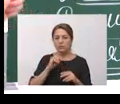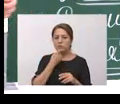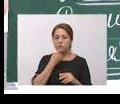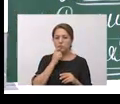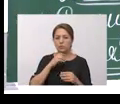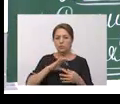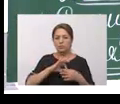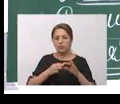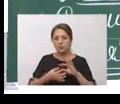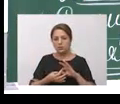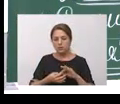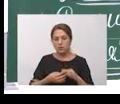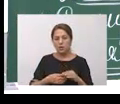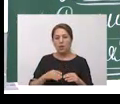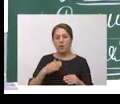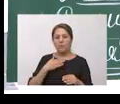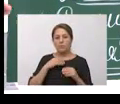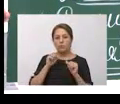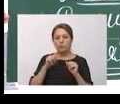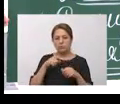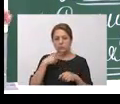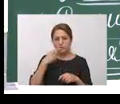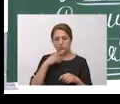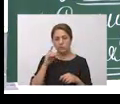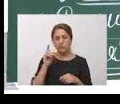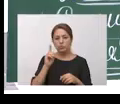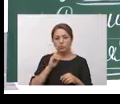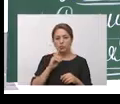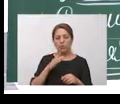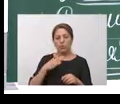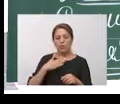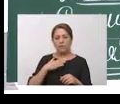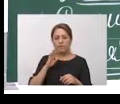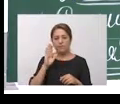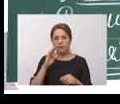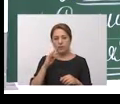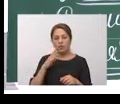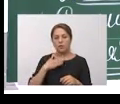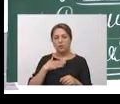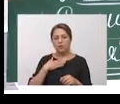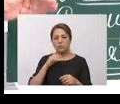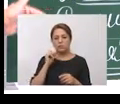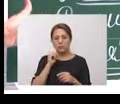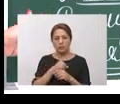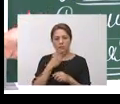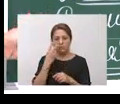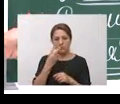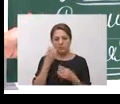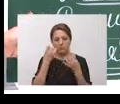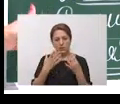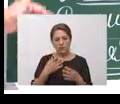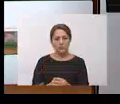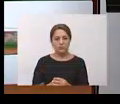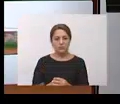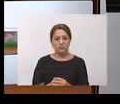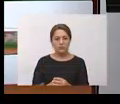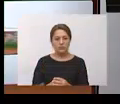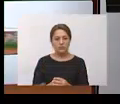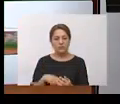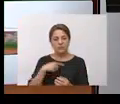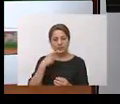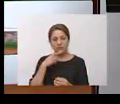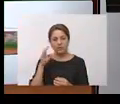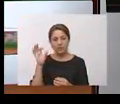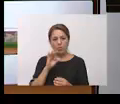с вами можем сказать, что в нашем задании два предложения простых и два предложения сложных. Говоря